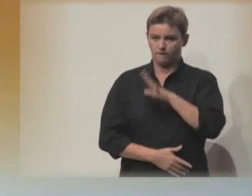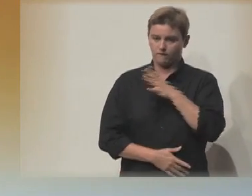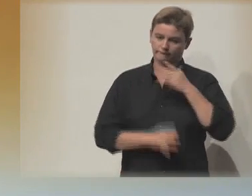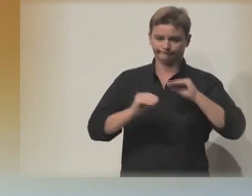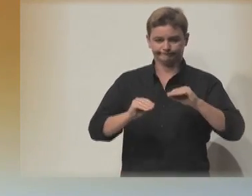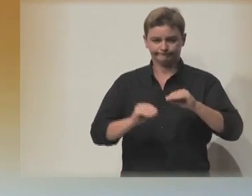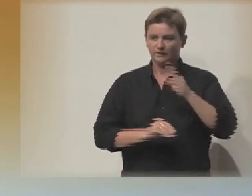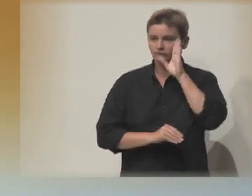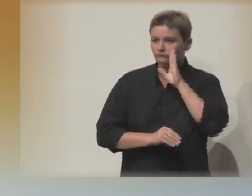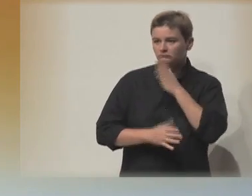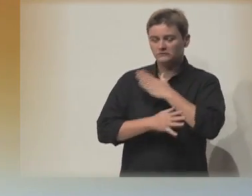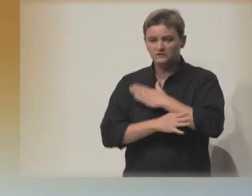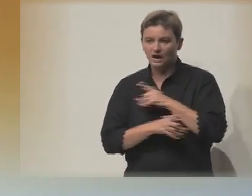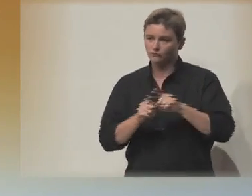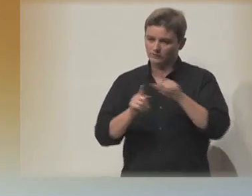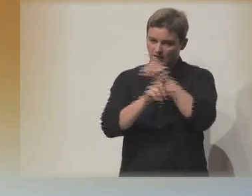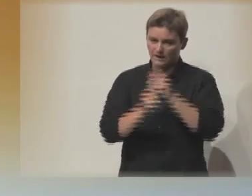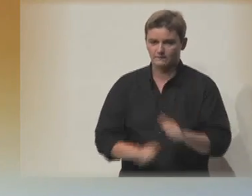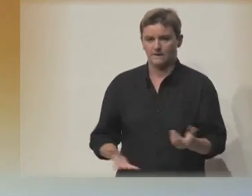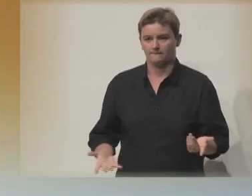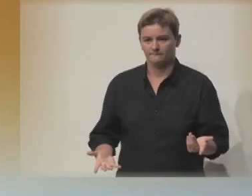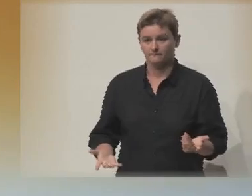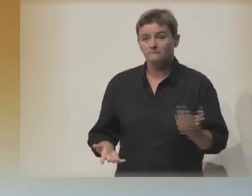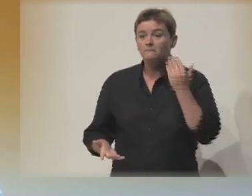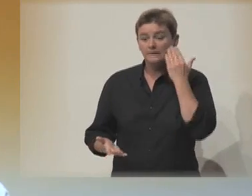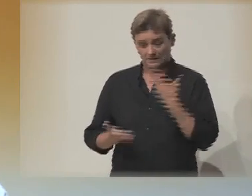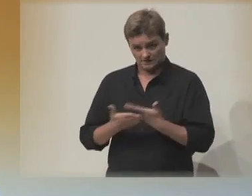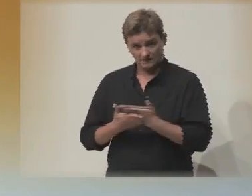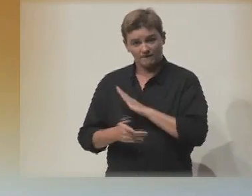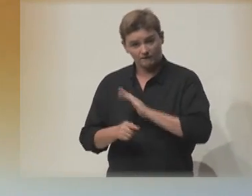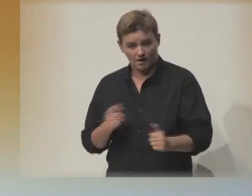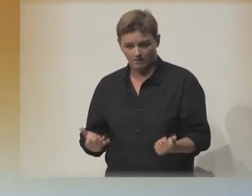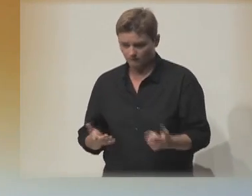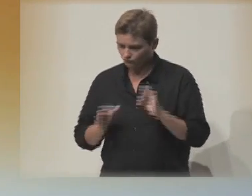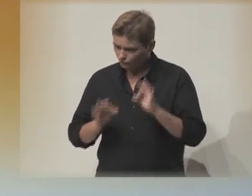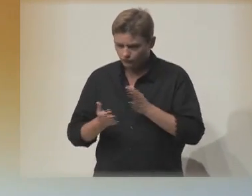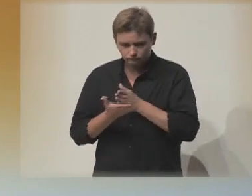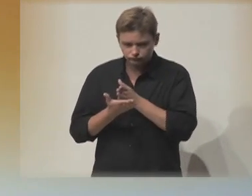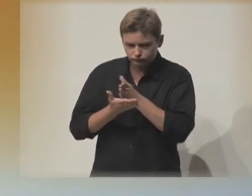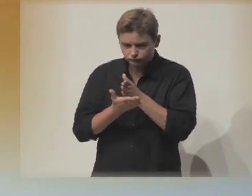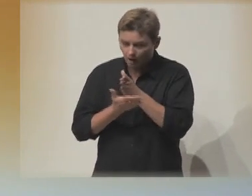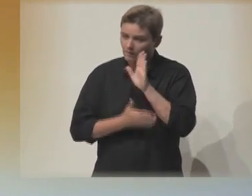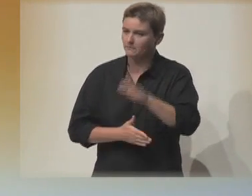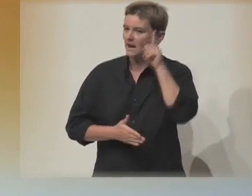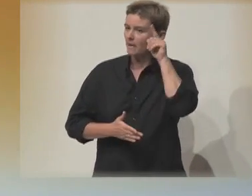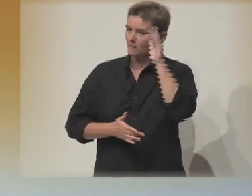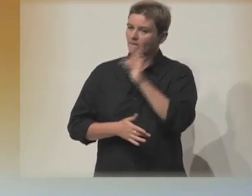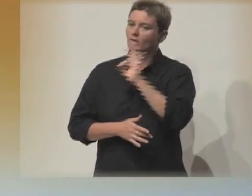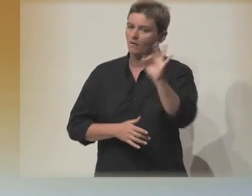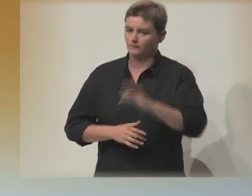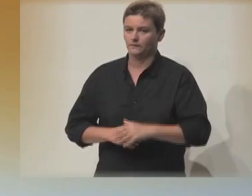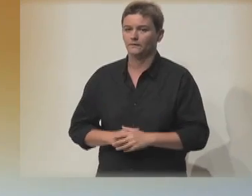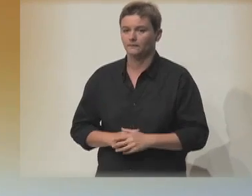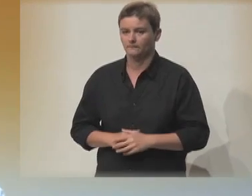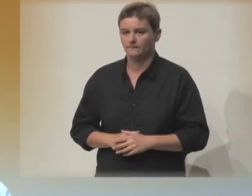plus sage, et c'est la loi du plus respecté. Et si nous faisons cela, nous sommes dans la ligne de ce qu'est la République française, et